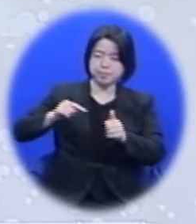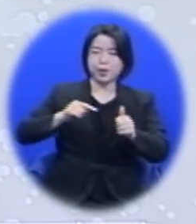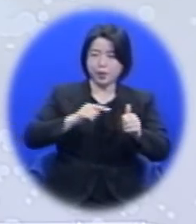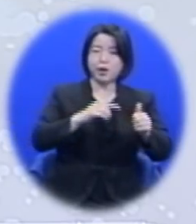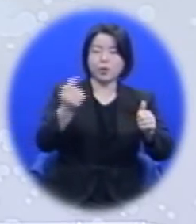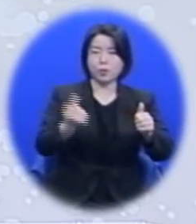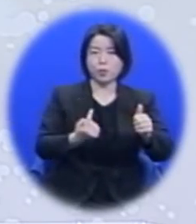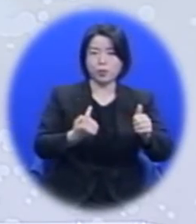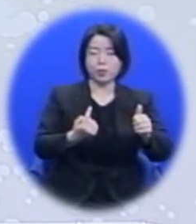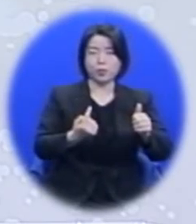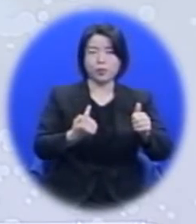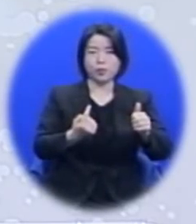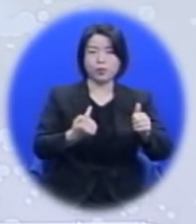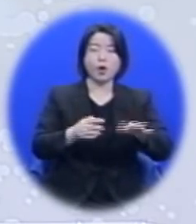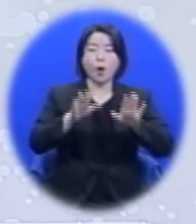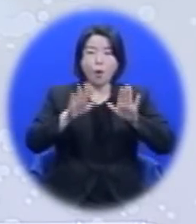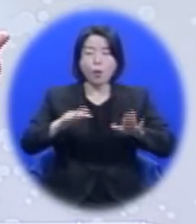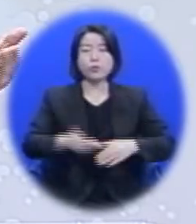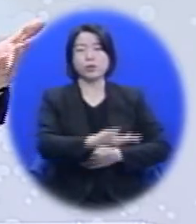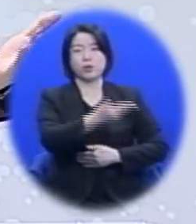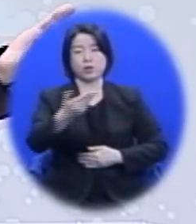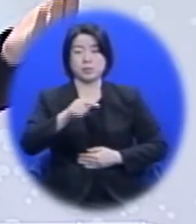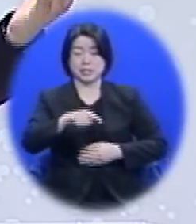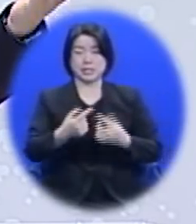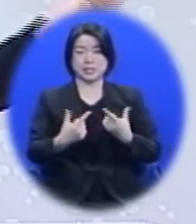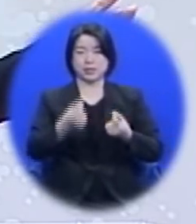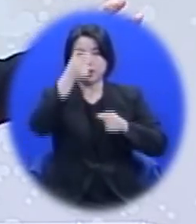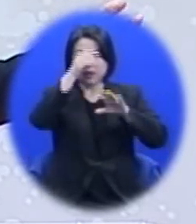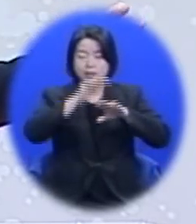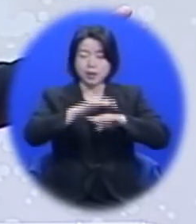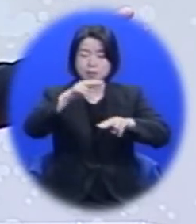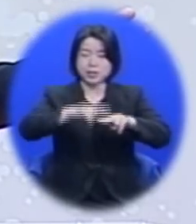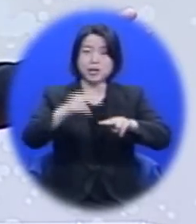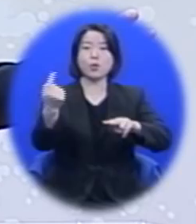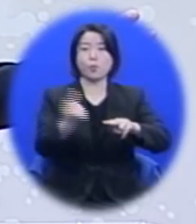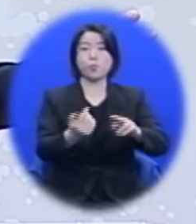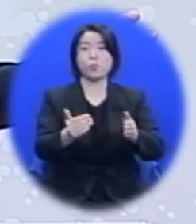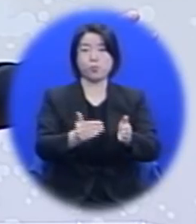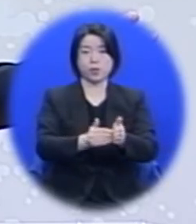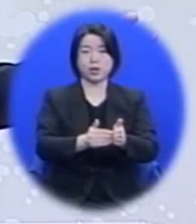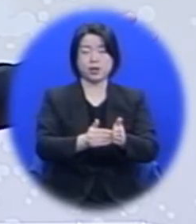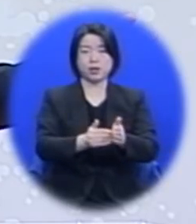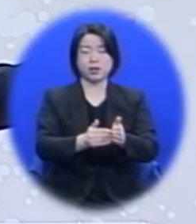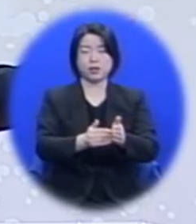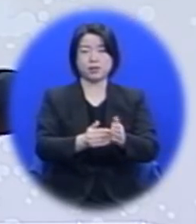계시잖아. 오늘 여러분이 이렇게 예배 자리에 오셨어요.